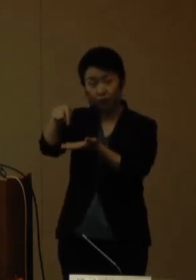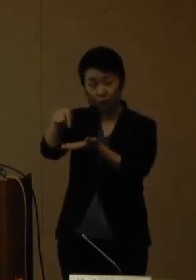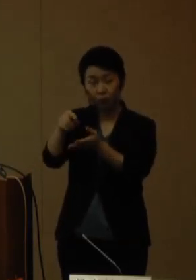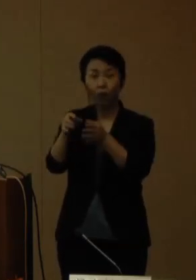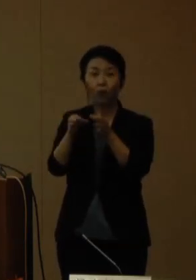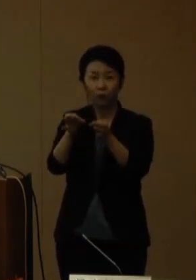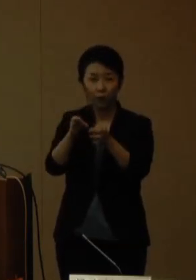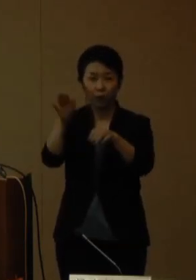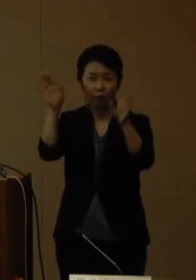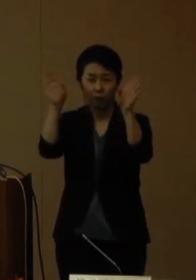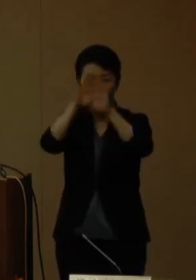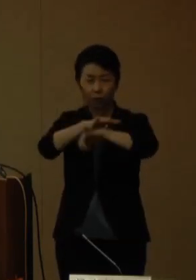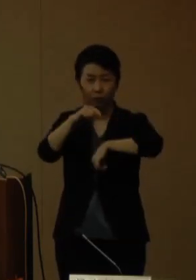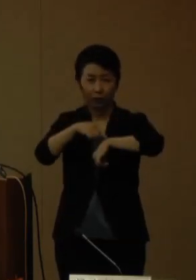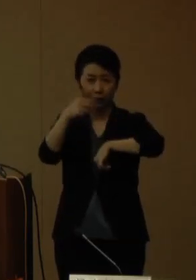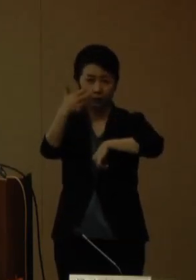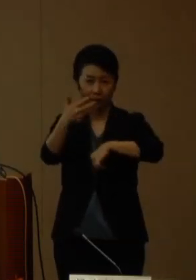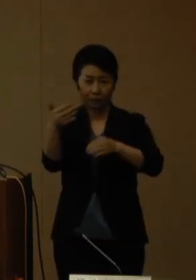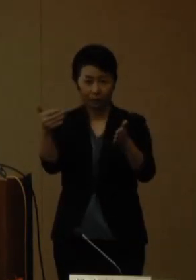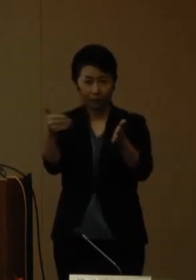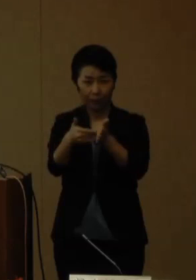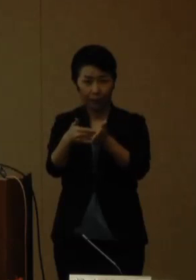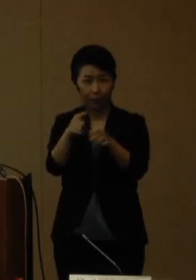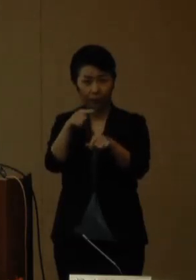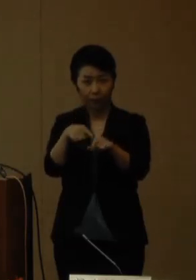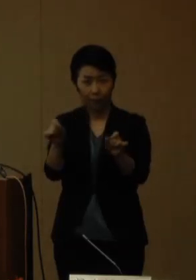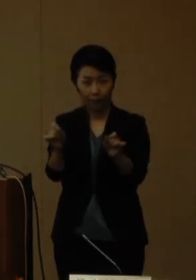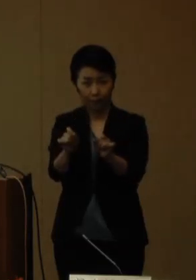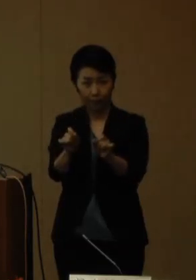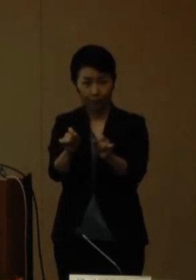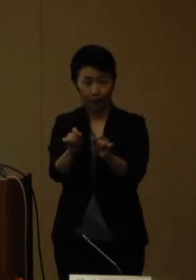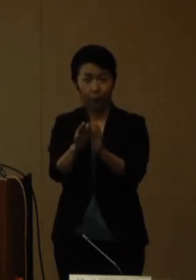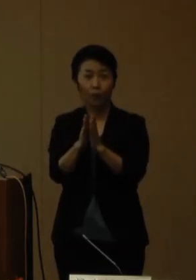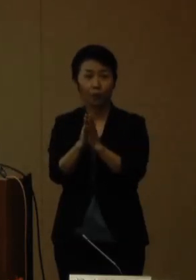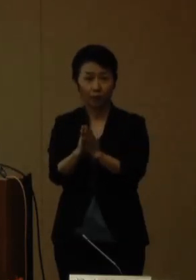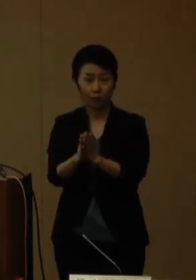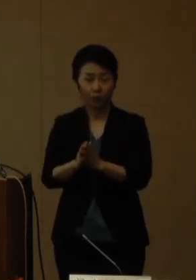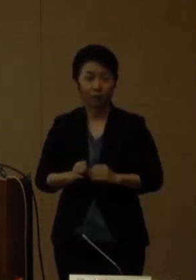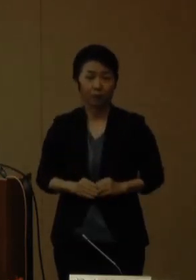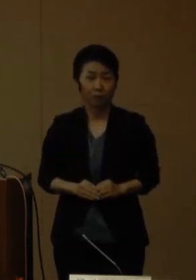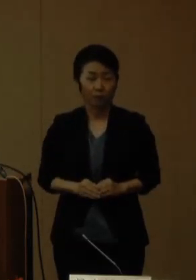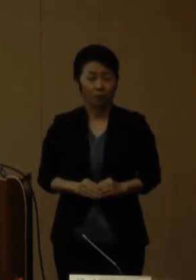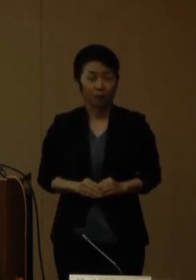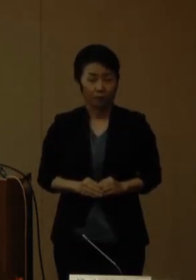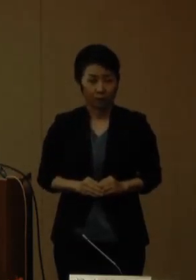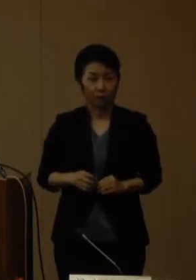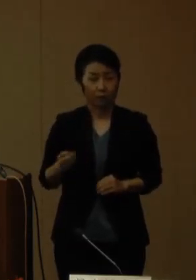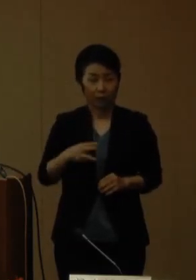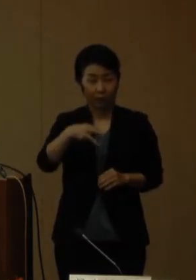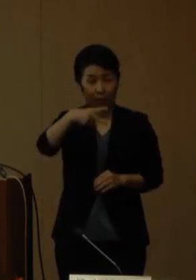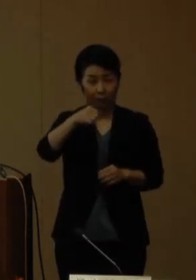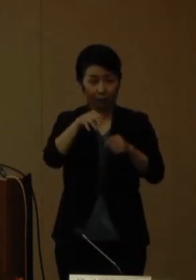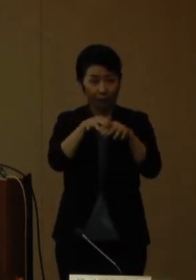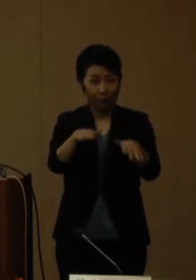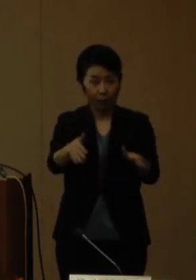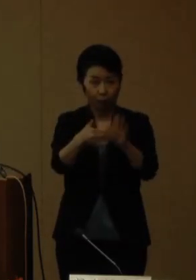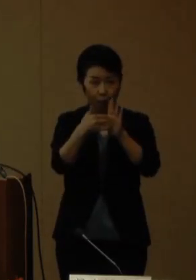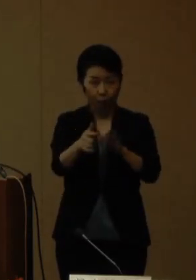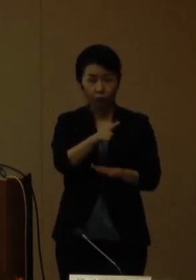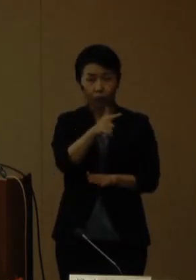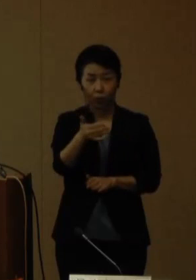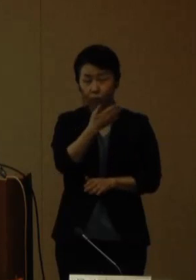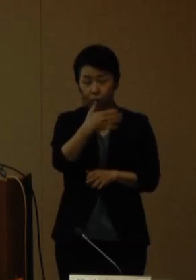で営業時間短縮の要請をいたします。またまん延防止等重点措置の期